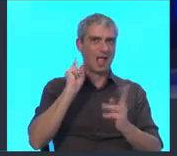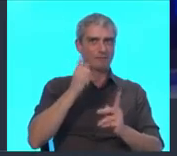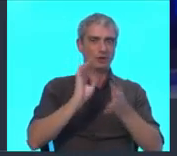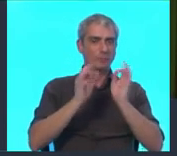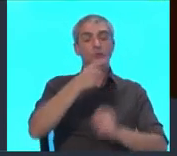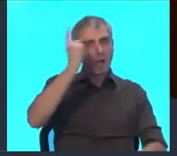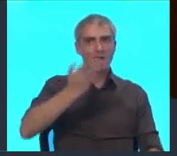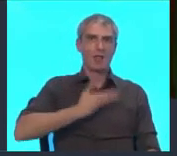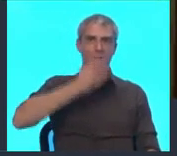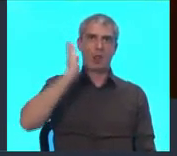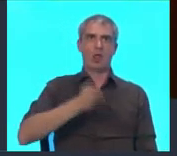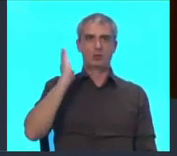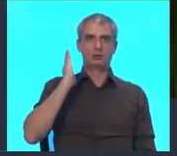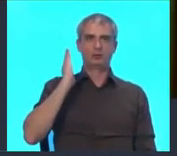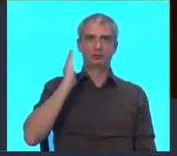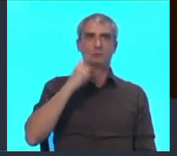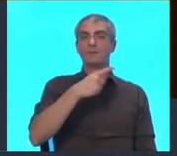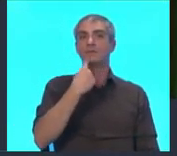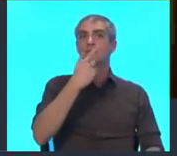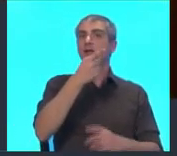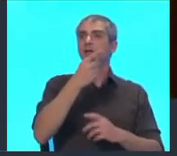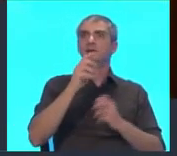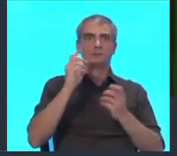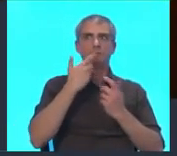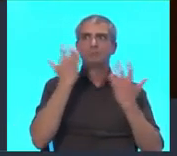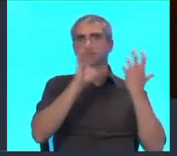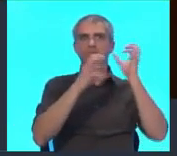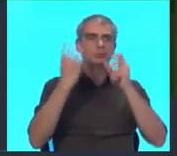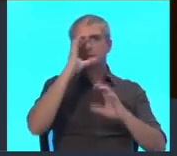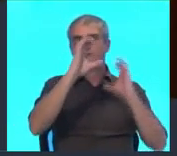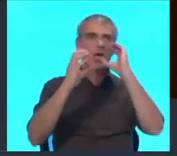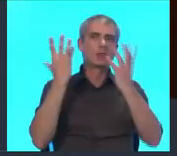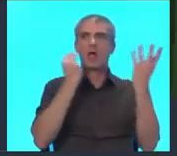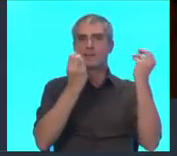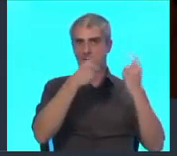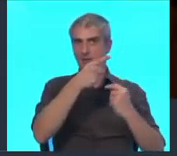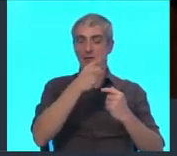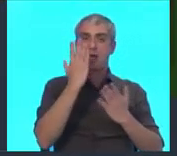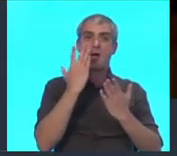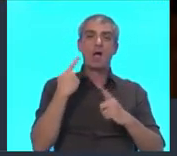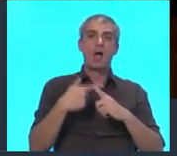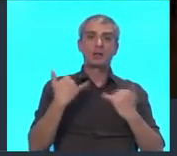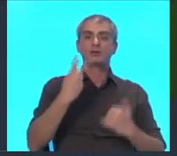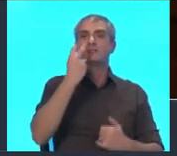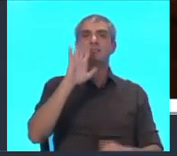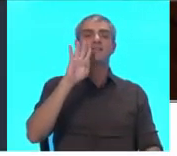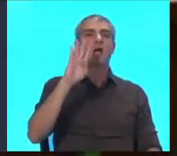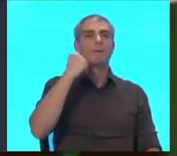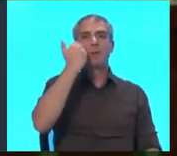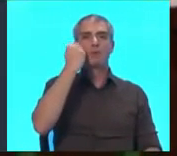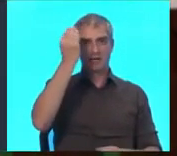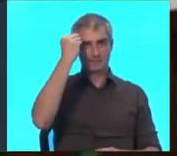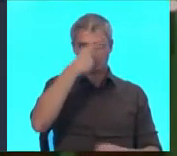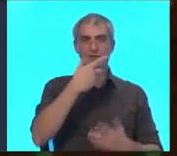להיענש. סרטון של אסף הראל צובר עוד ועוד צפיות. עד עכשיו 24 בוגרי תלמה ילין נחשפו